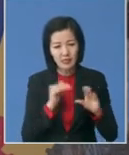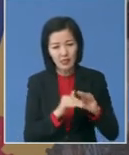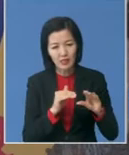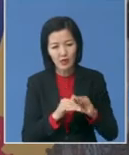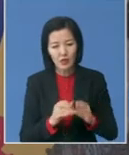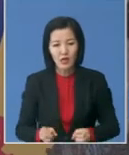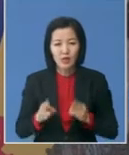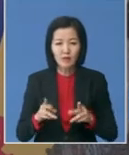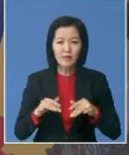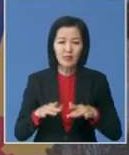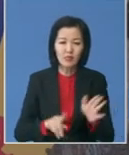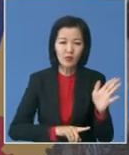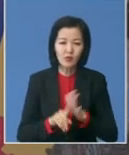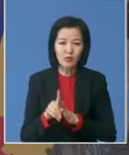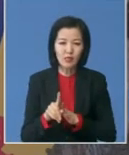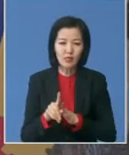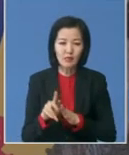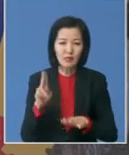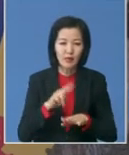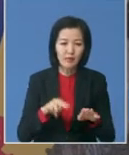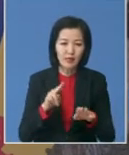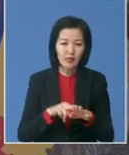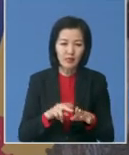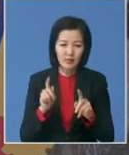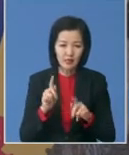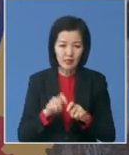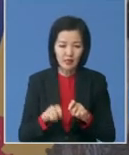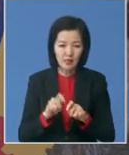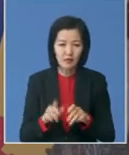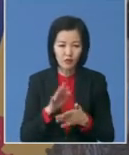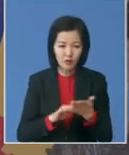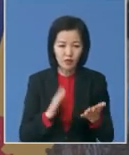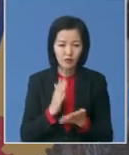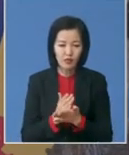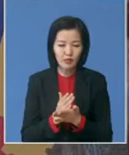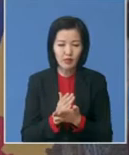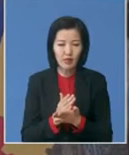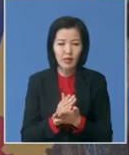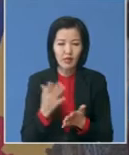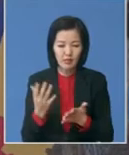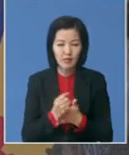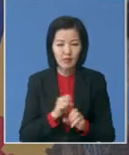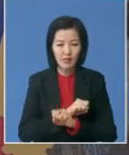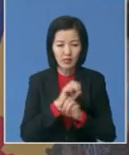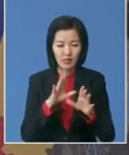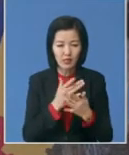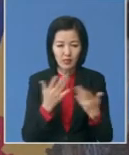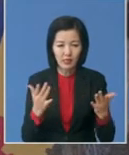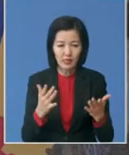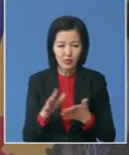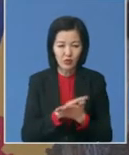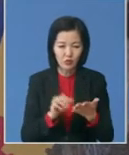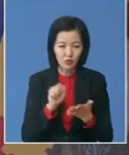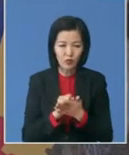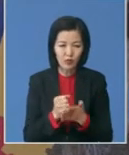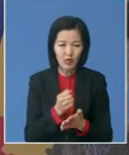іс қозғалып, Талдықорған қаласы ішкі істер басқармасы қызметкерлері мен тергеу амалдары жүргізіліп жатыр. Табылған жарылғыш заттар ары қарай жою үшін